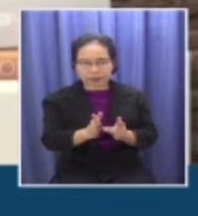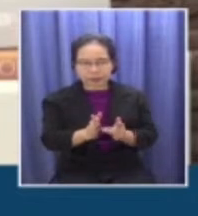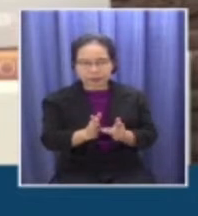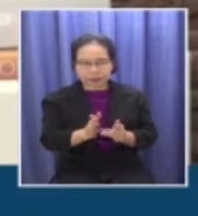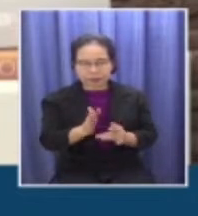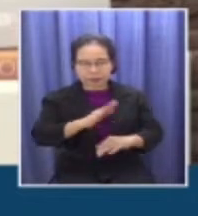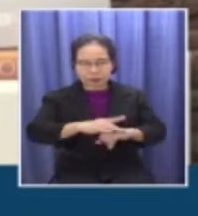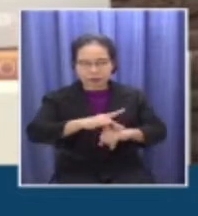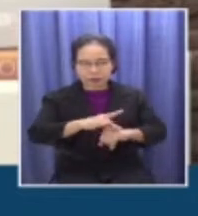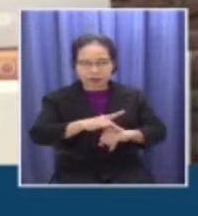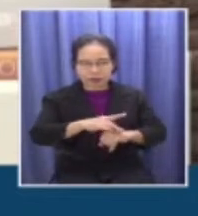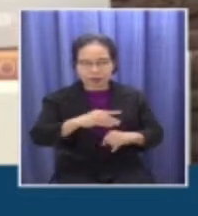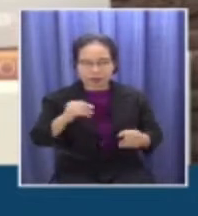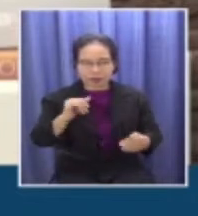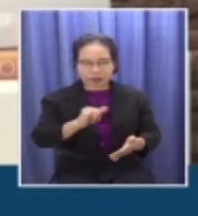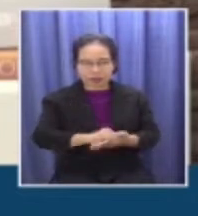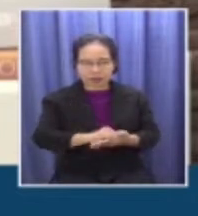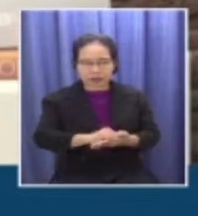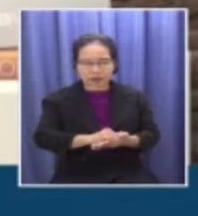adanse